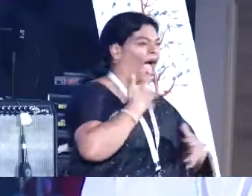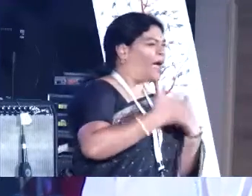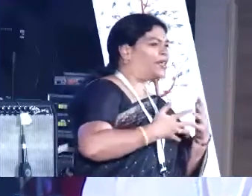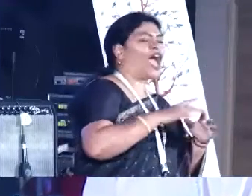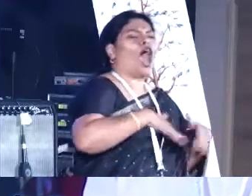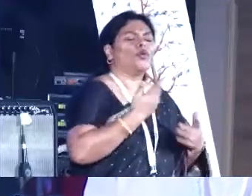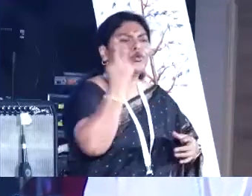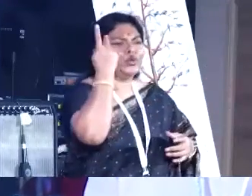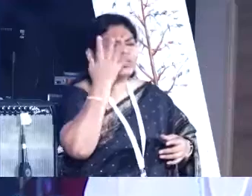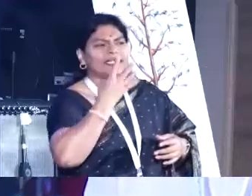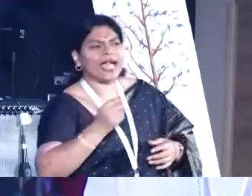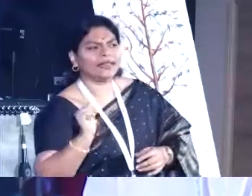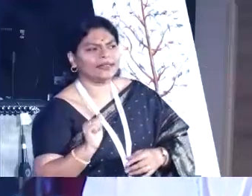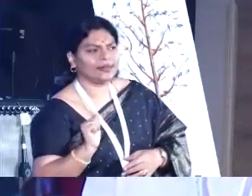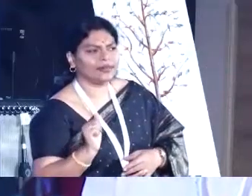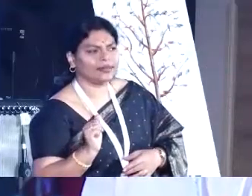होगा?